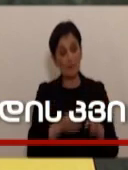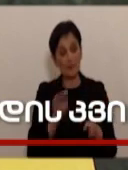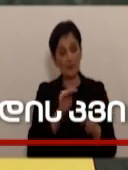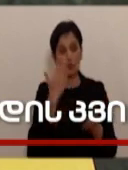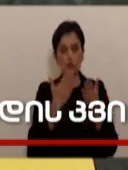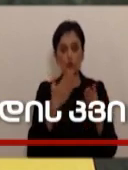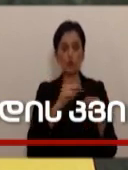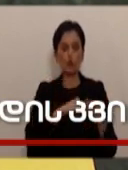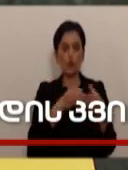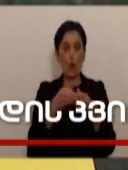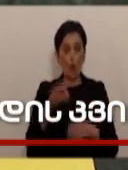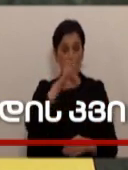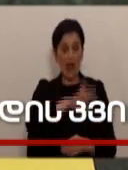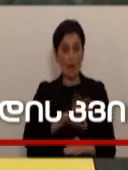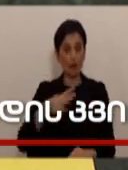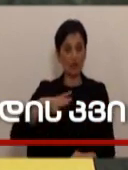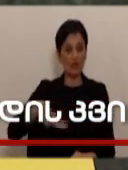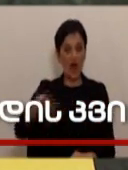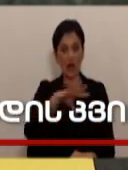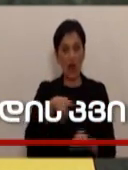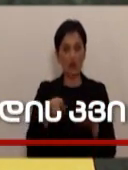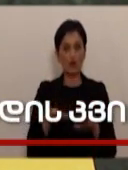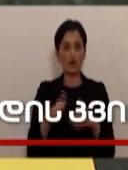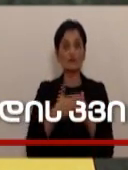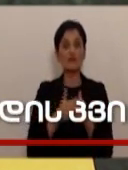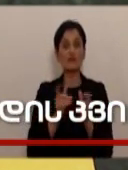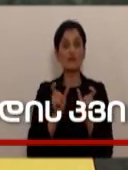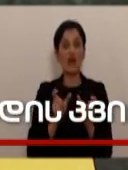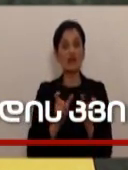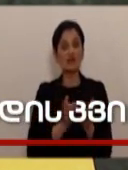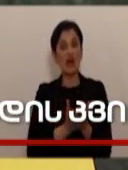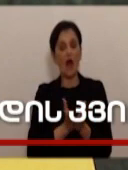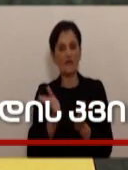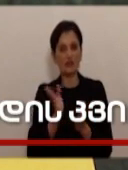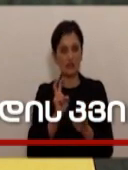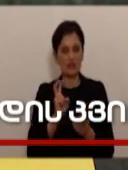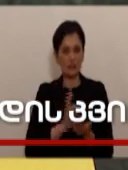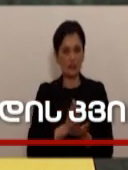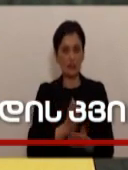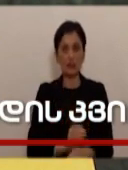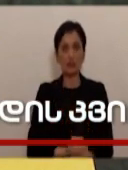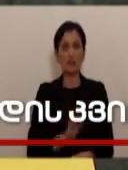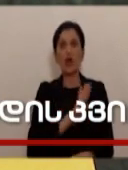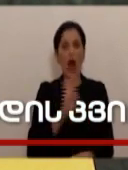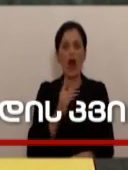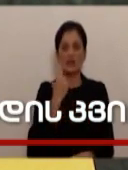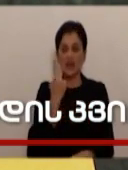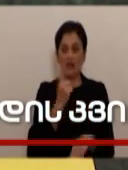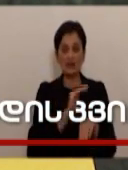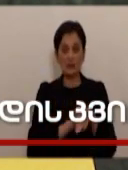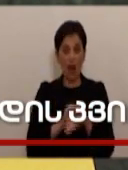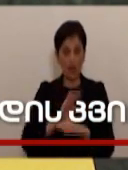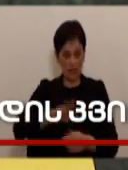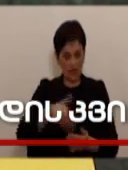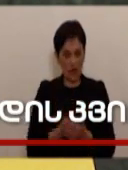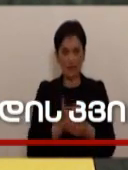pirs rom gamoiqenos Sakartvelo sanktsiebis gverdis avlis miznit. Art certi pacti,